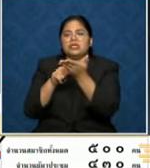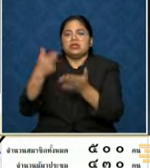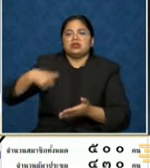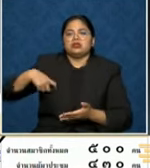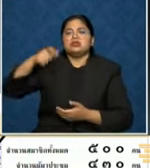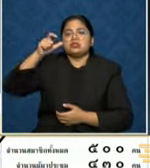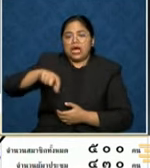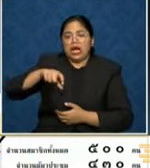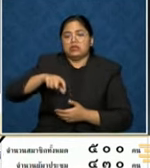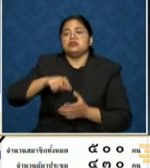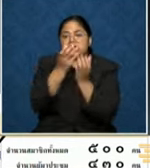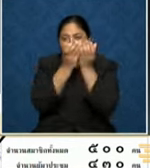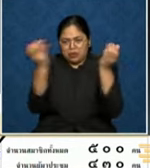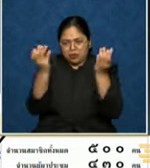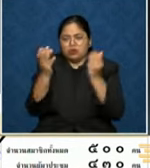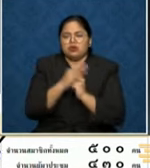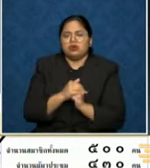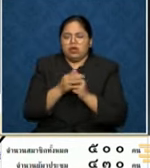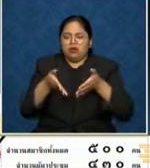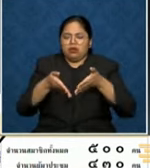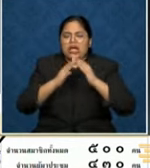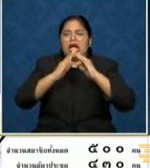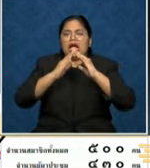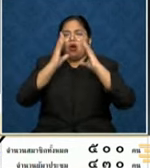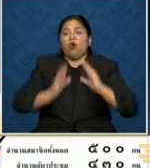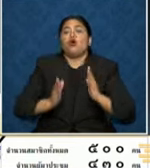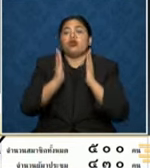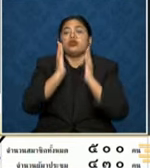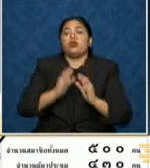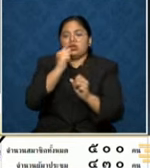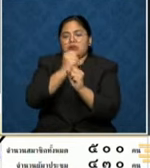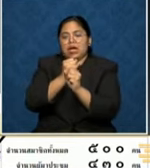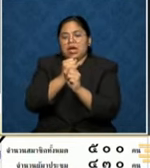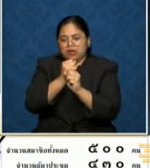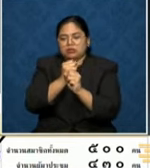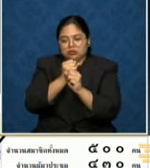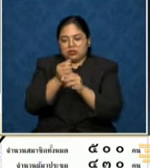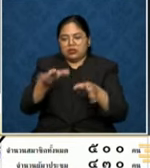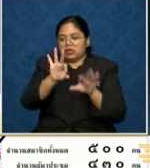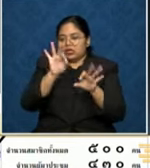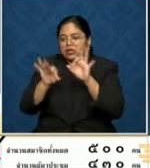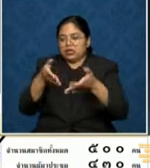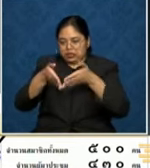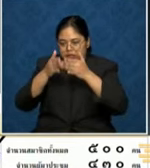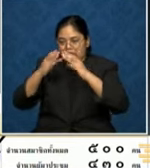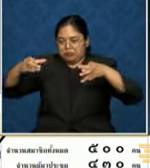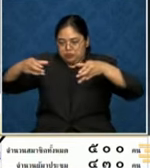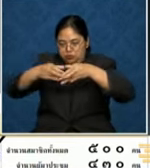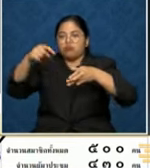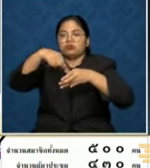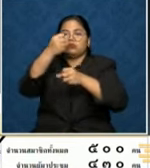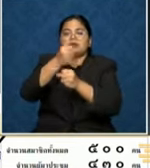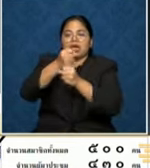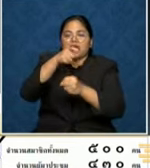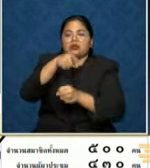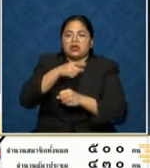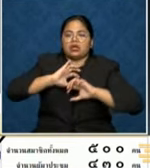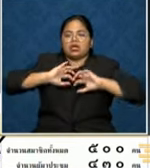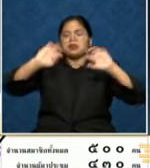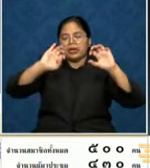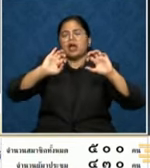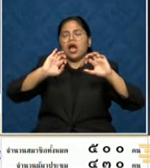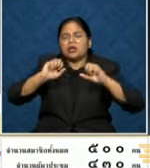ก็ถือว่าตั้งคณะทำงานขึ้นมาแก้ไขต่างๆมีกระบวนการในการทำครับท่านประธานครับถือว่ารัฐบาลก็พอ